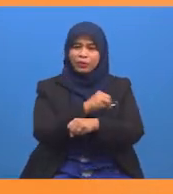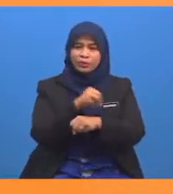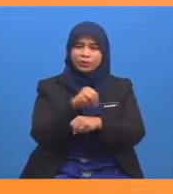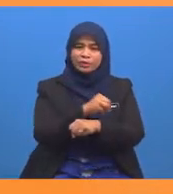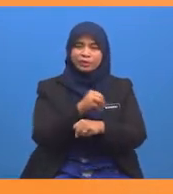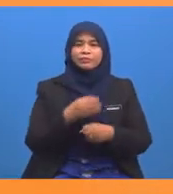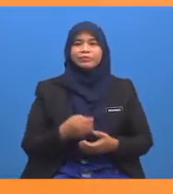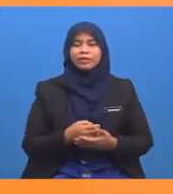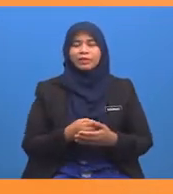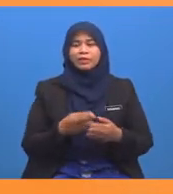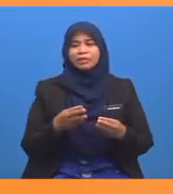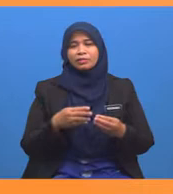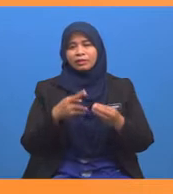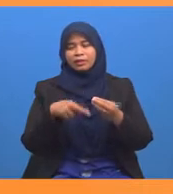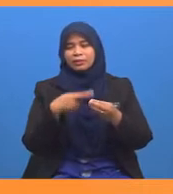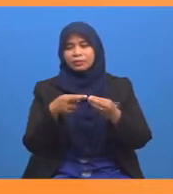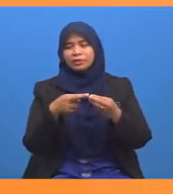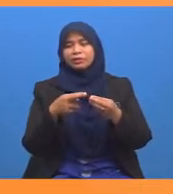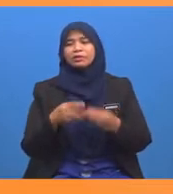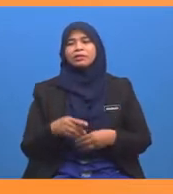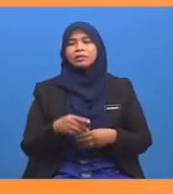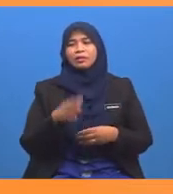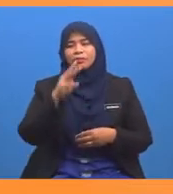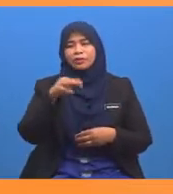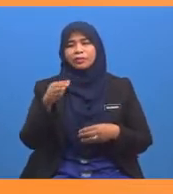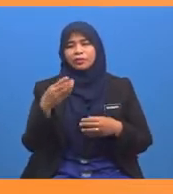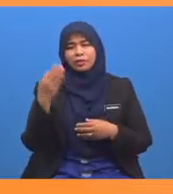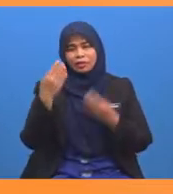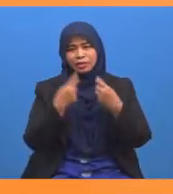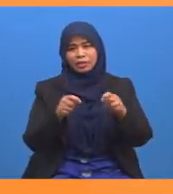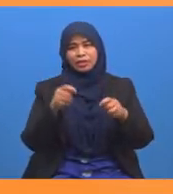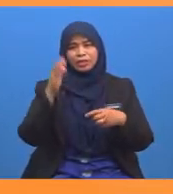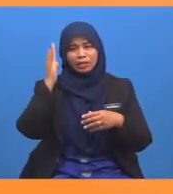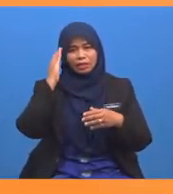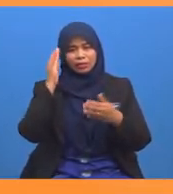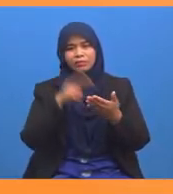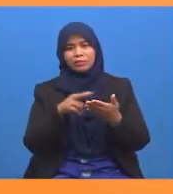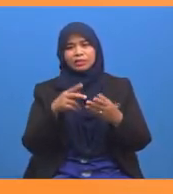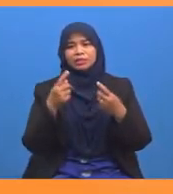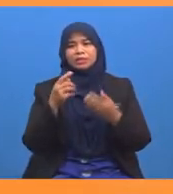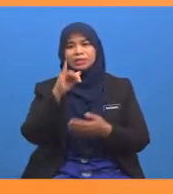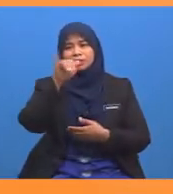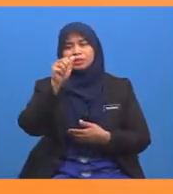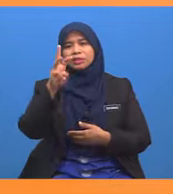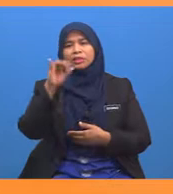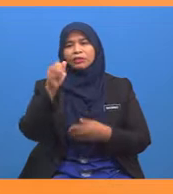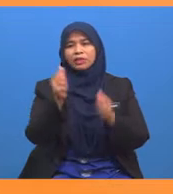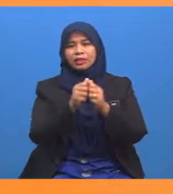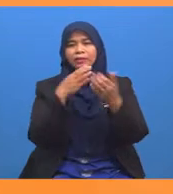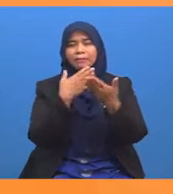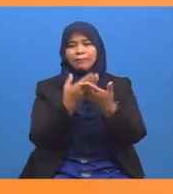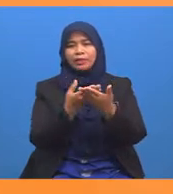Murid-murid, sebagai rumusannya, murid-murid telah menguasai bacaan jawi dengan baik melalui